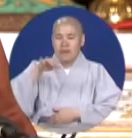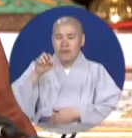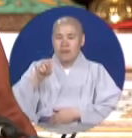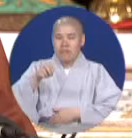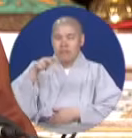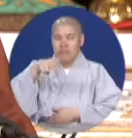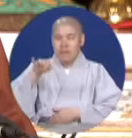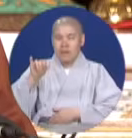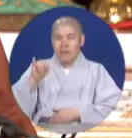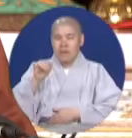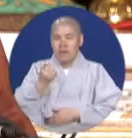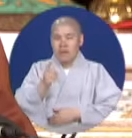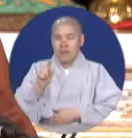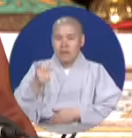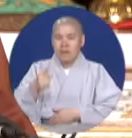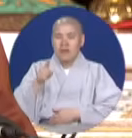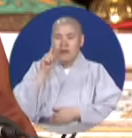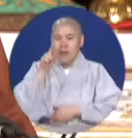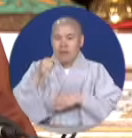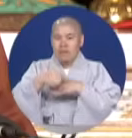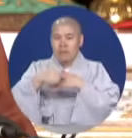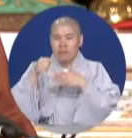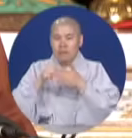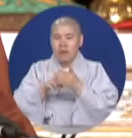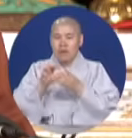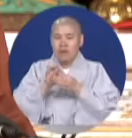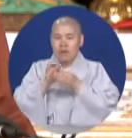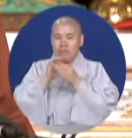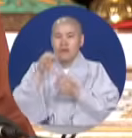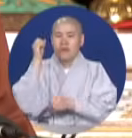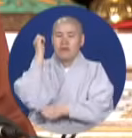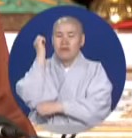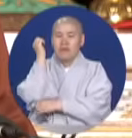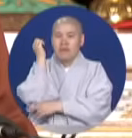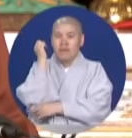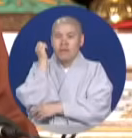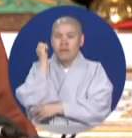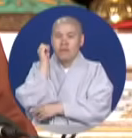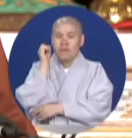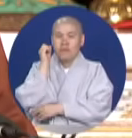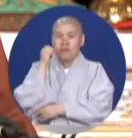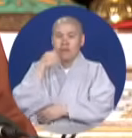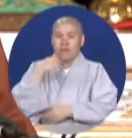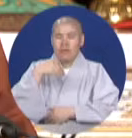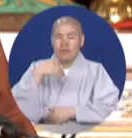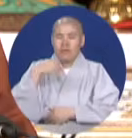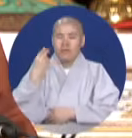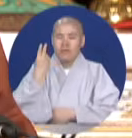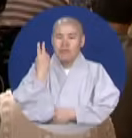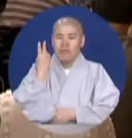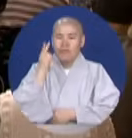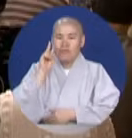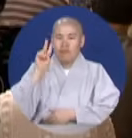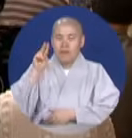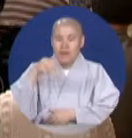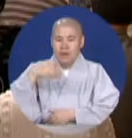궁극적으로 한 마음의 근원으로 돌아가는 것이다. 이렇게 말씀을 하셨어요.